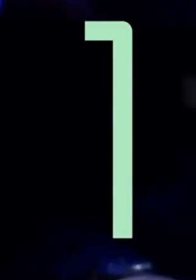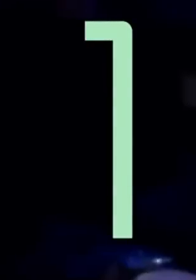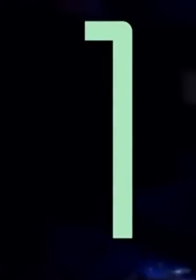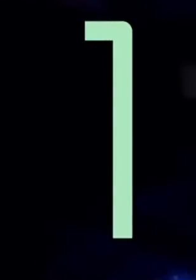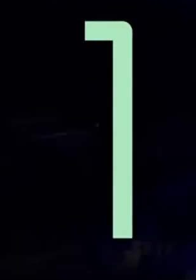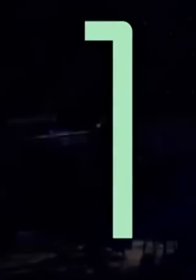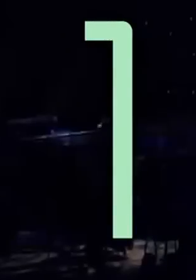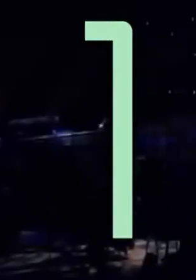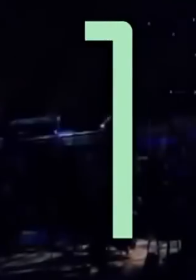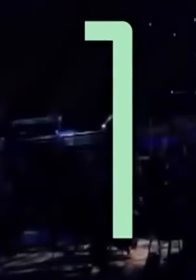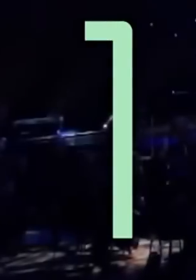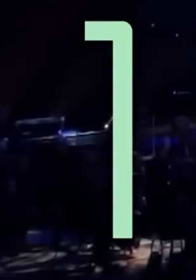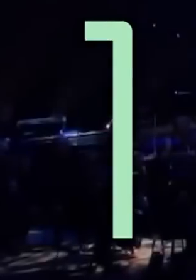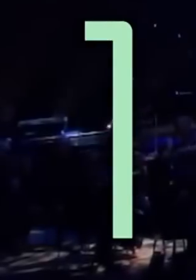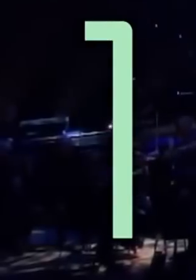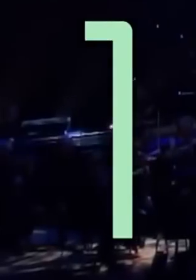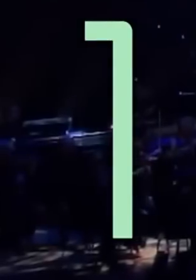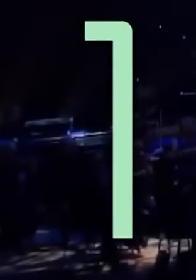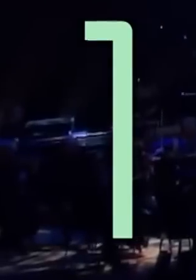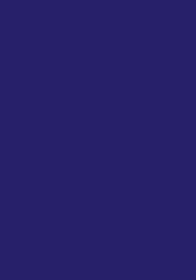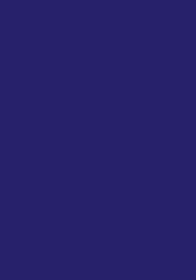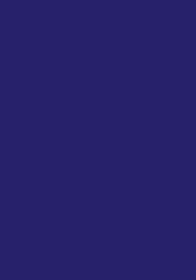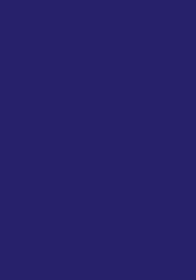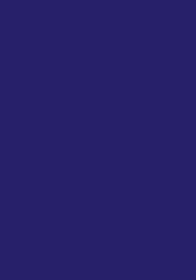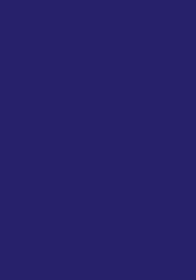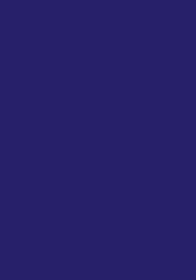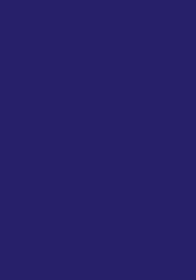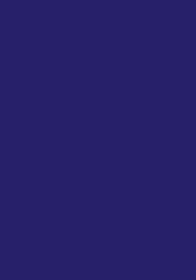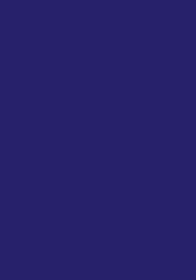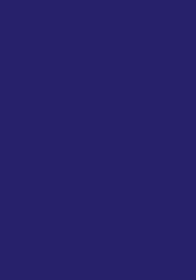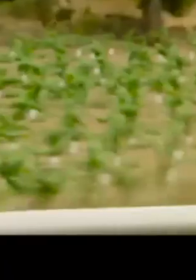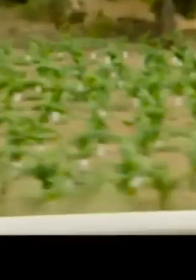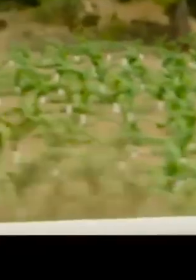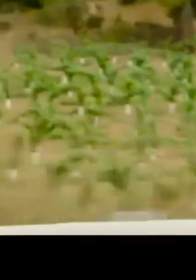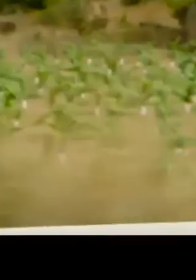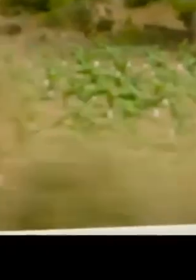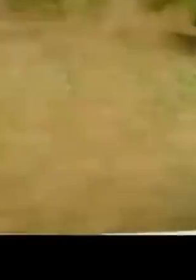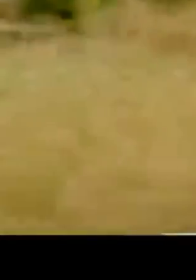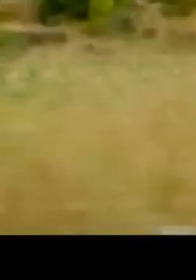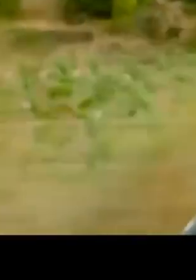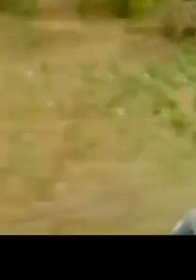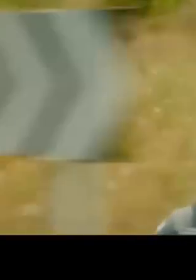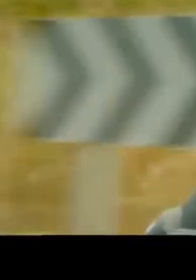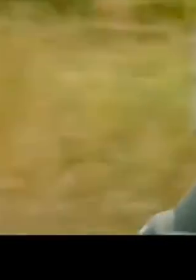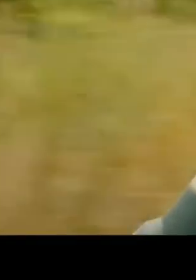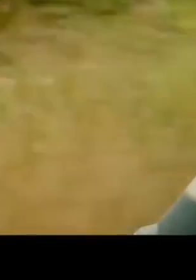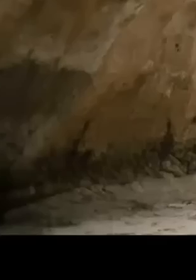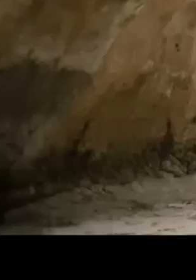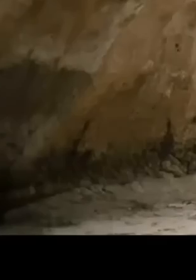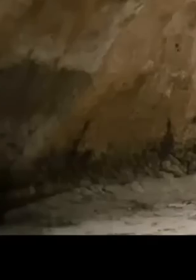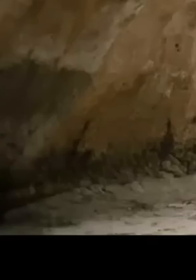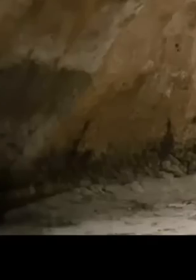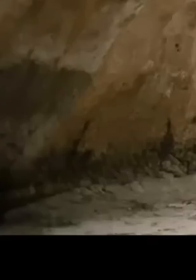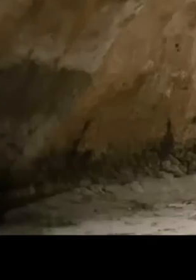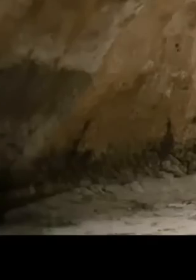דווידאו והפילרמונית הישראלית במסע מוסיקלי קסום. אורחת יסמין לוי. אמריקה, מהבמאי של האופה